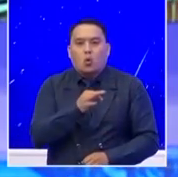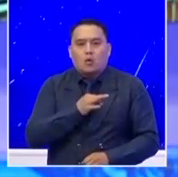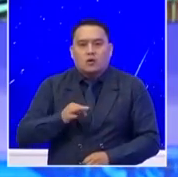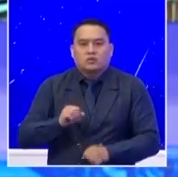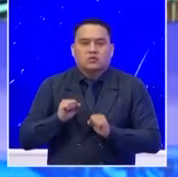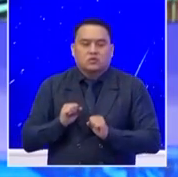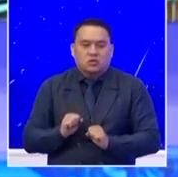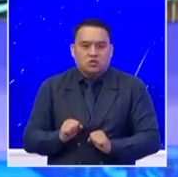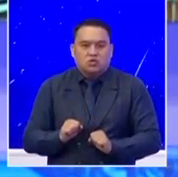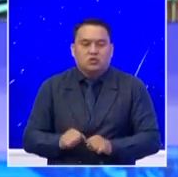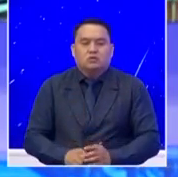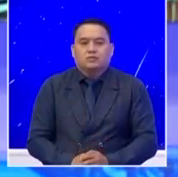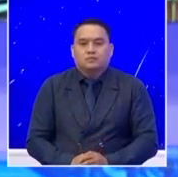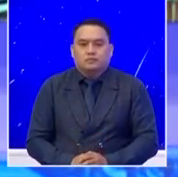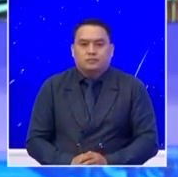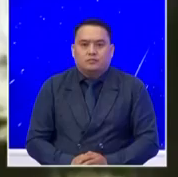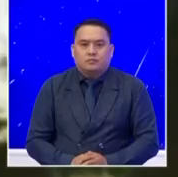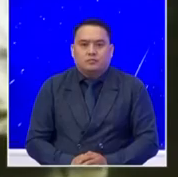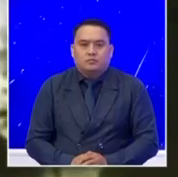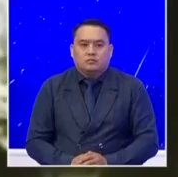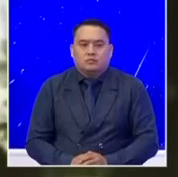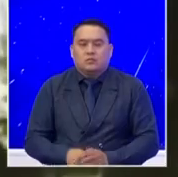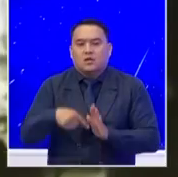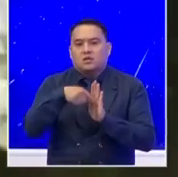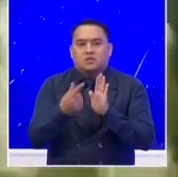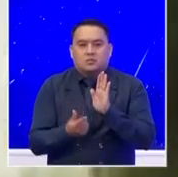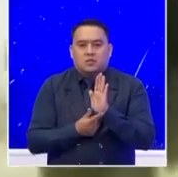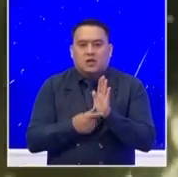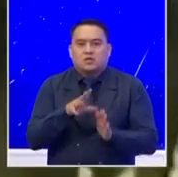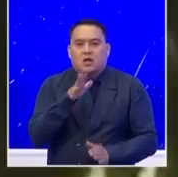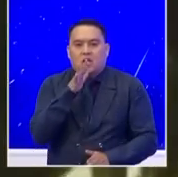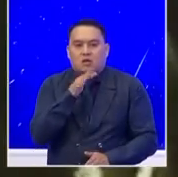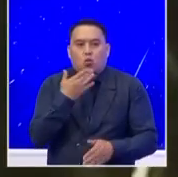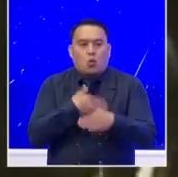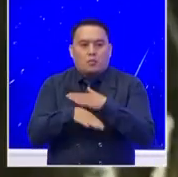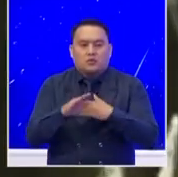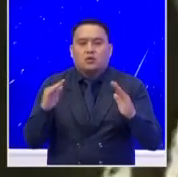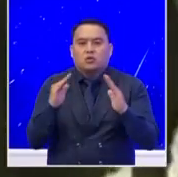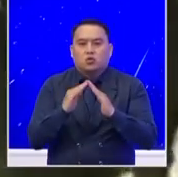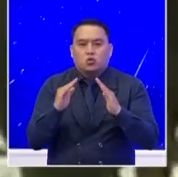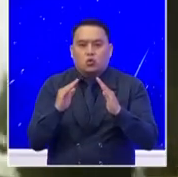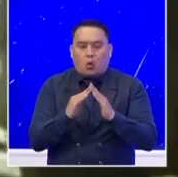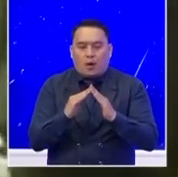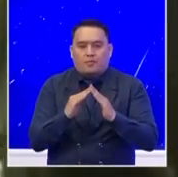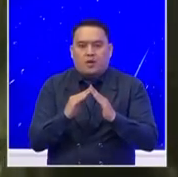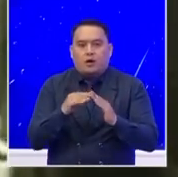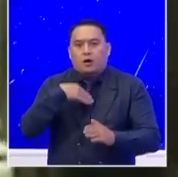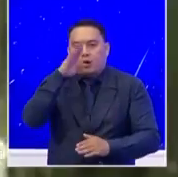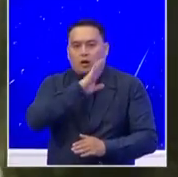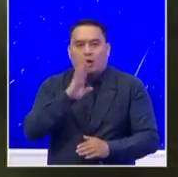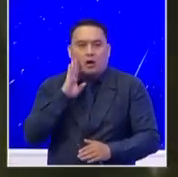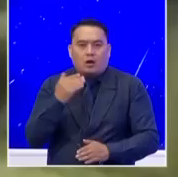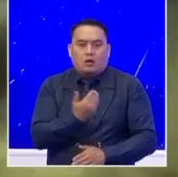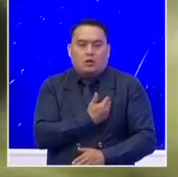отстоял мирное небо. В 17 лет Николай Богданов убежал из дома в селе Кочки Алтайского края. Родители хотели, чтобы